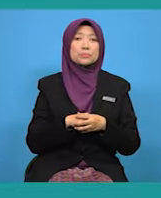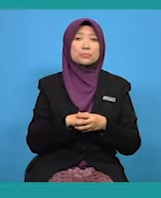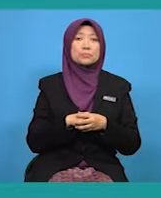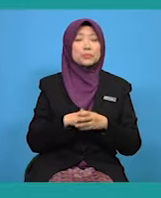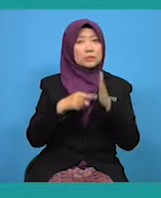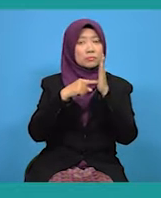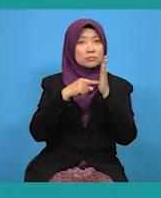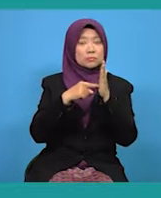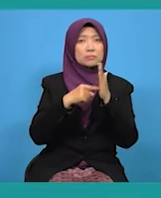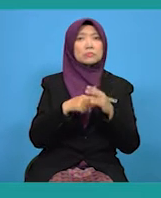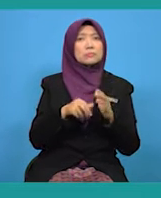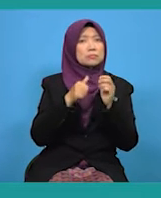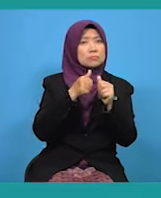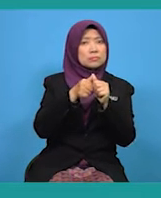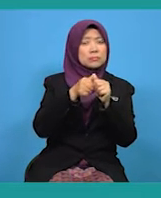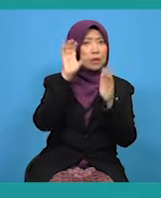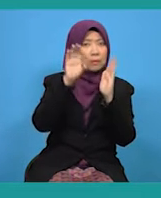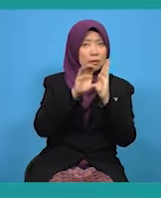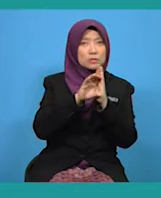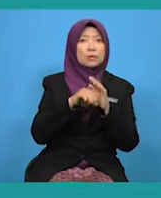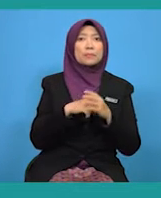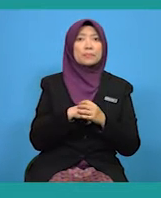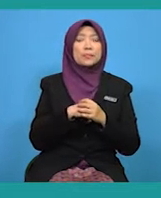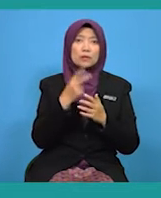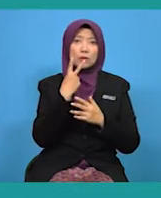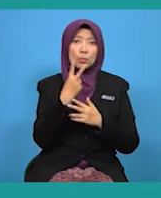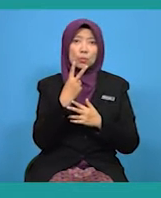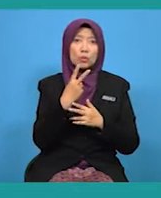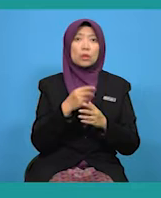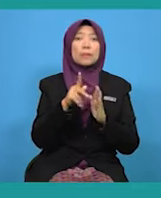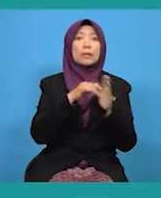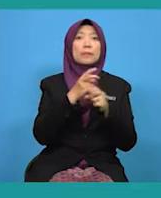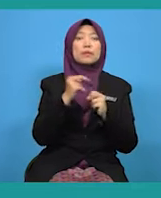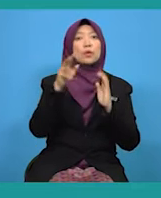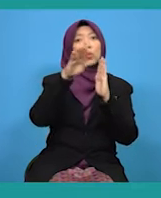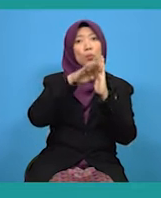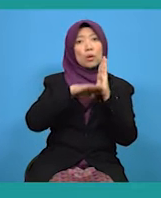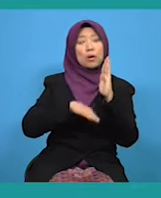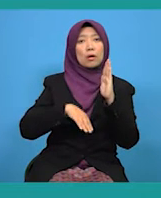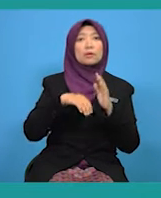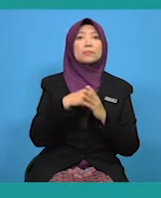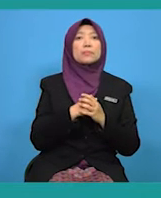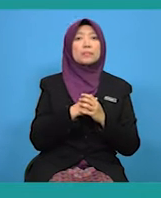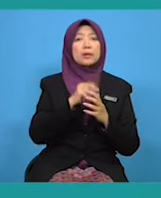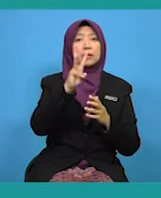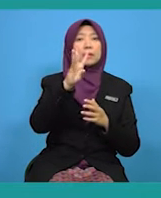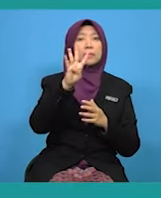berdasarkan gambar rajah ini kita dapati pendapatan negara yang kurang daripada